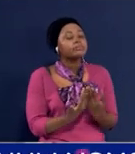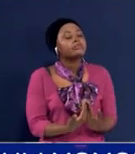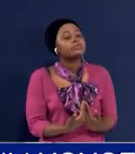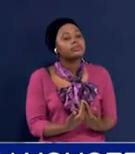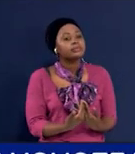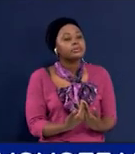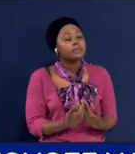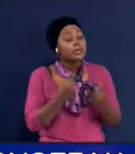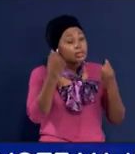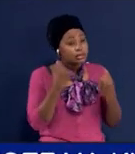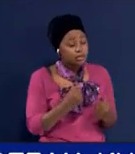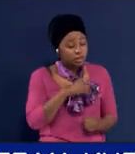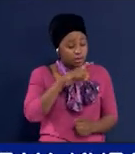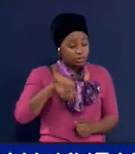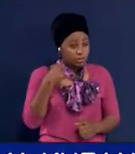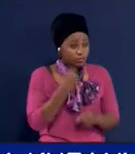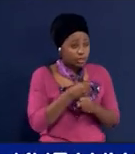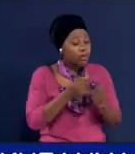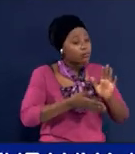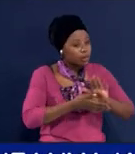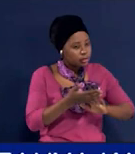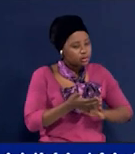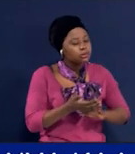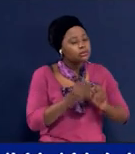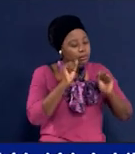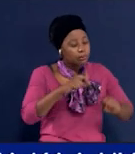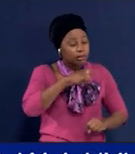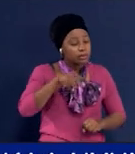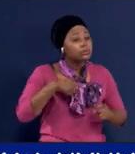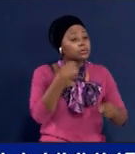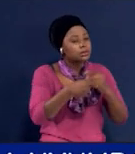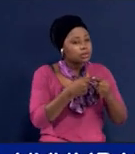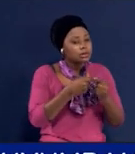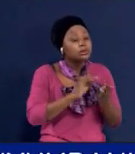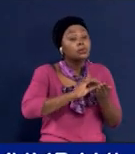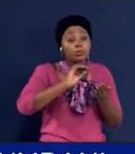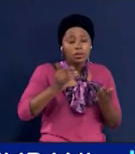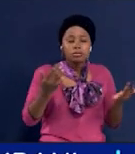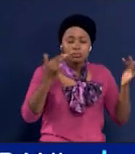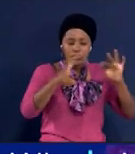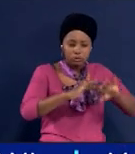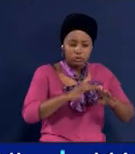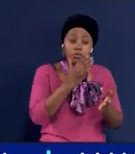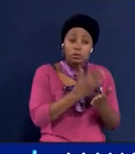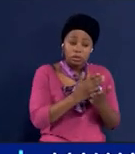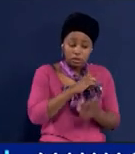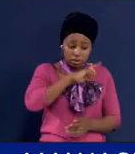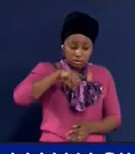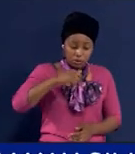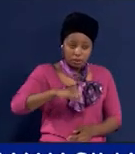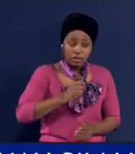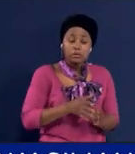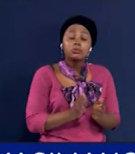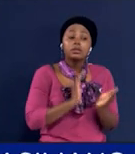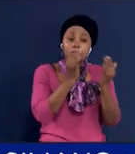kwamba jitihada ambazo tulikuwa tunazifanya hapo mwanzo tunatakiwa tuendelee nazo. Tuepuke misongamano, tuhakikishe kwamba tunajilinda sisi wenyewe kwa